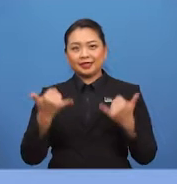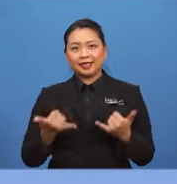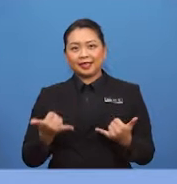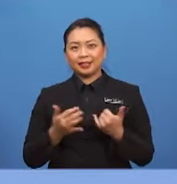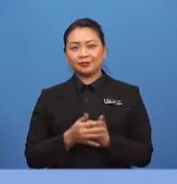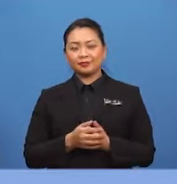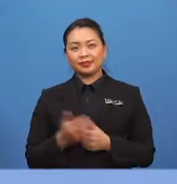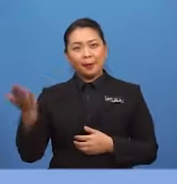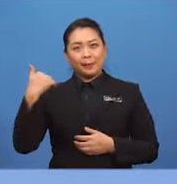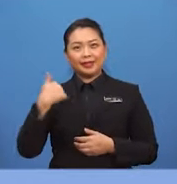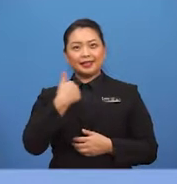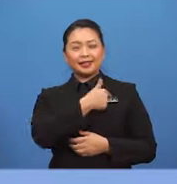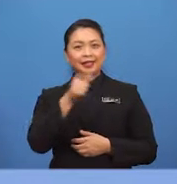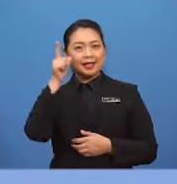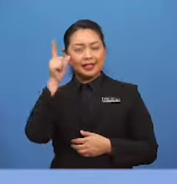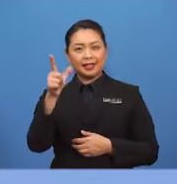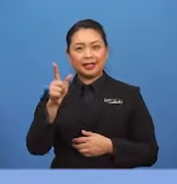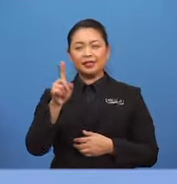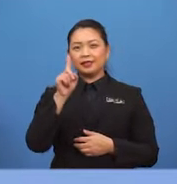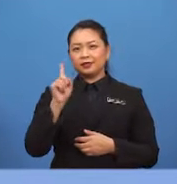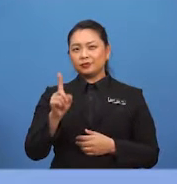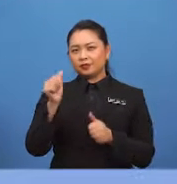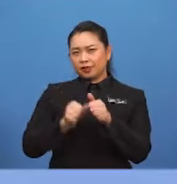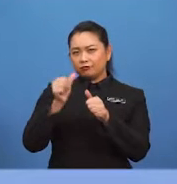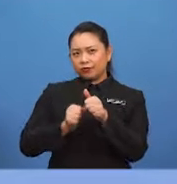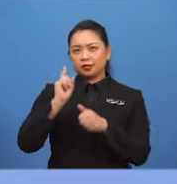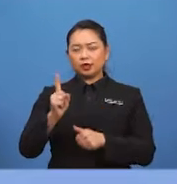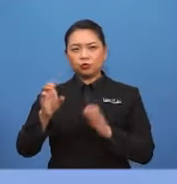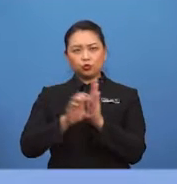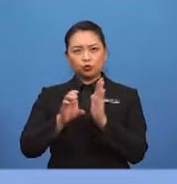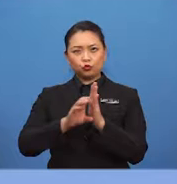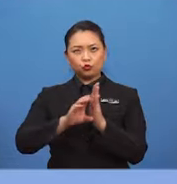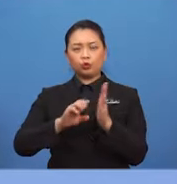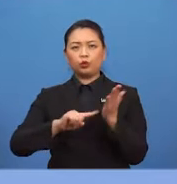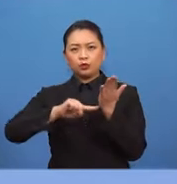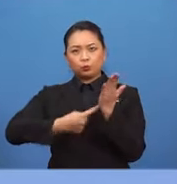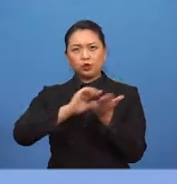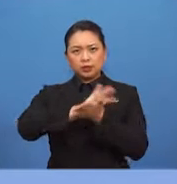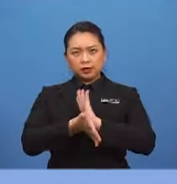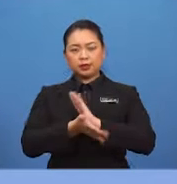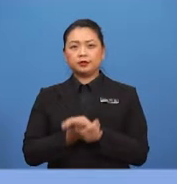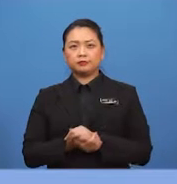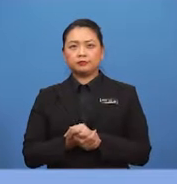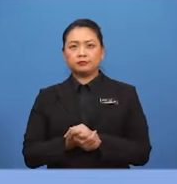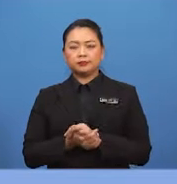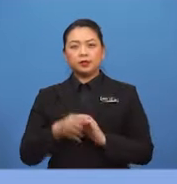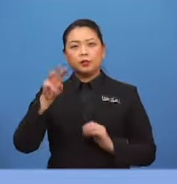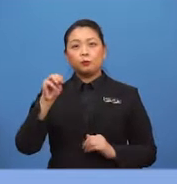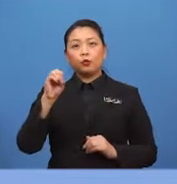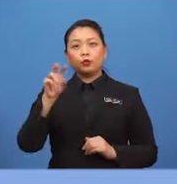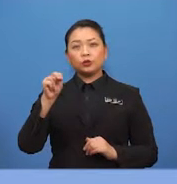Sekarang, mari kita lihat satu persatu contoh polimer semula jadi,